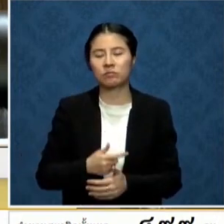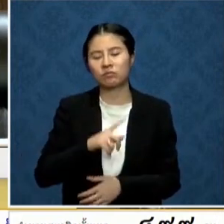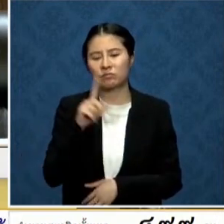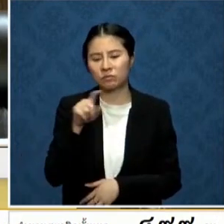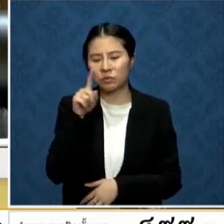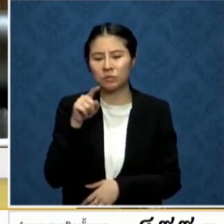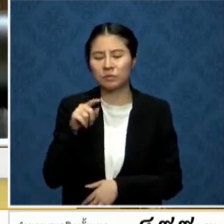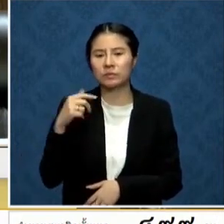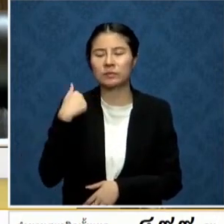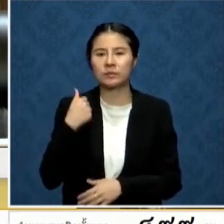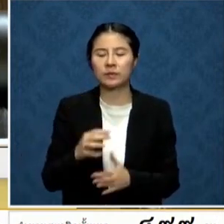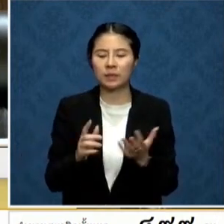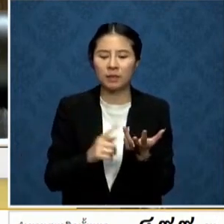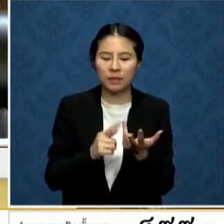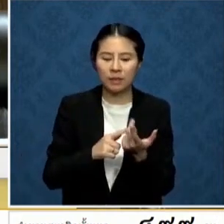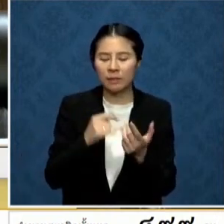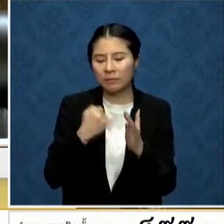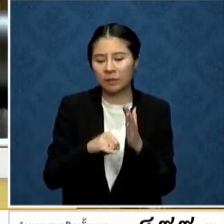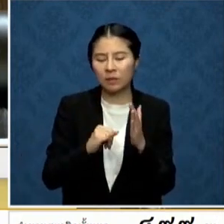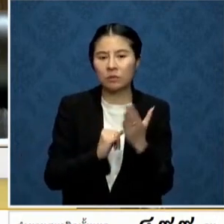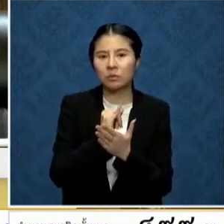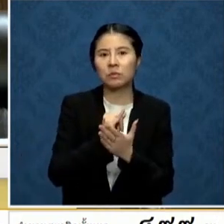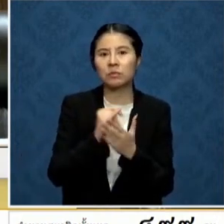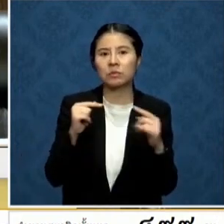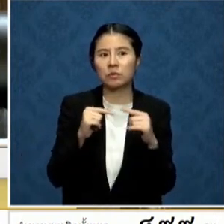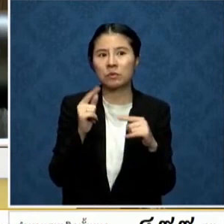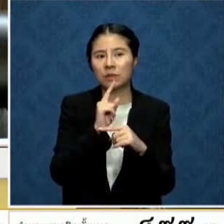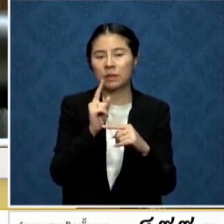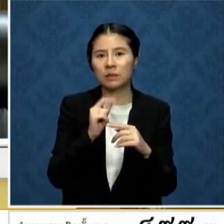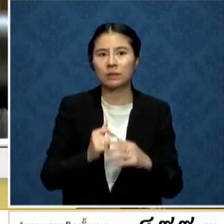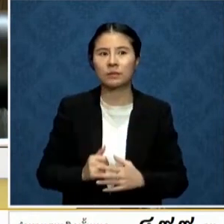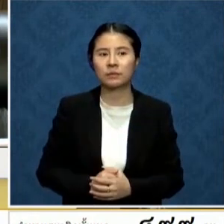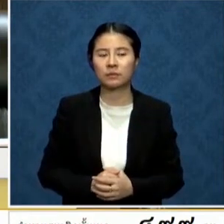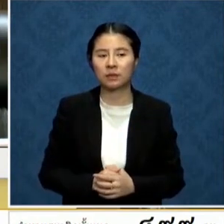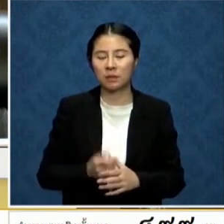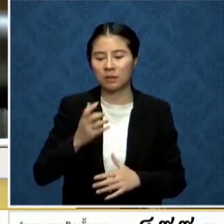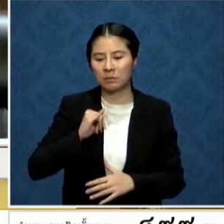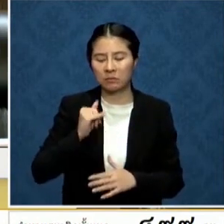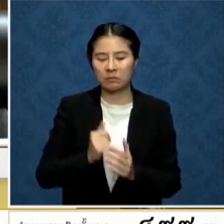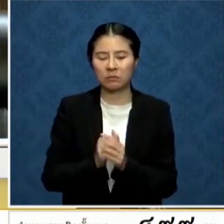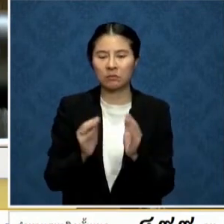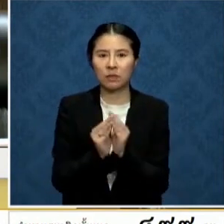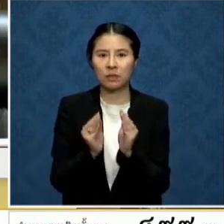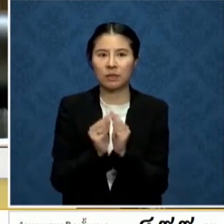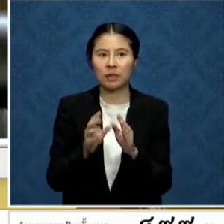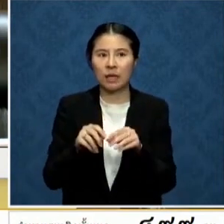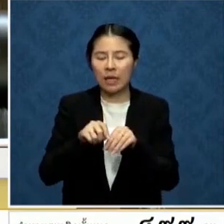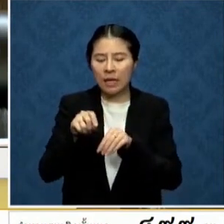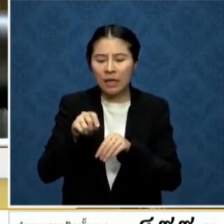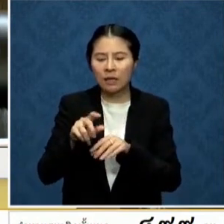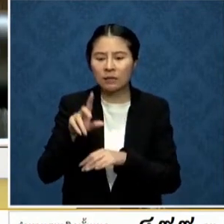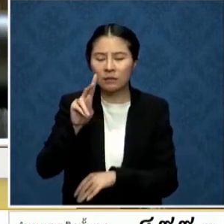ว่านับผิดนับถูกถูกมั้ยครับบางครั้งชนะกันแค่ 1คะแนน 2คะแนน